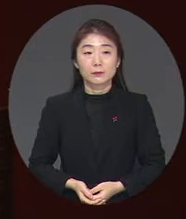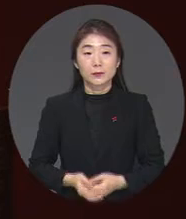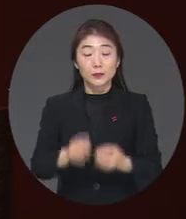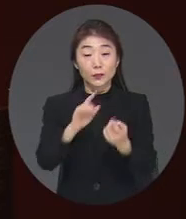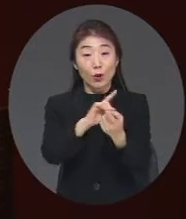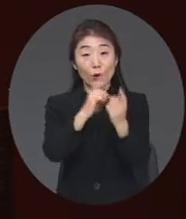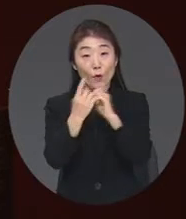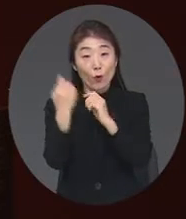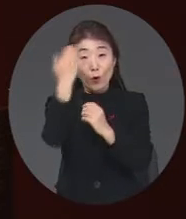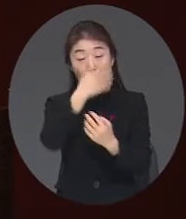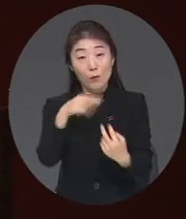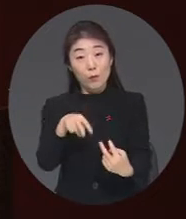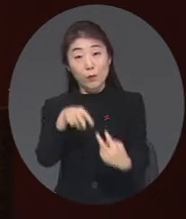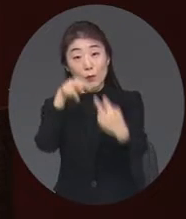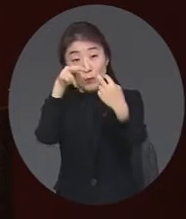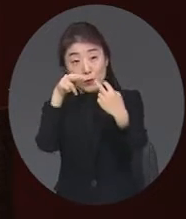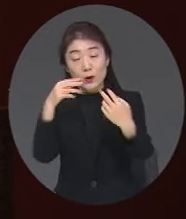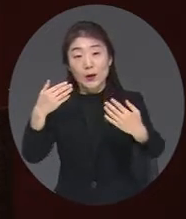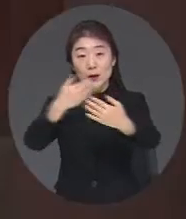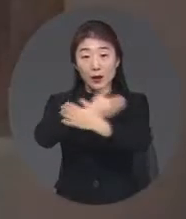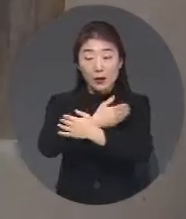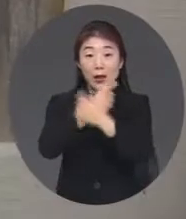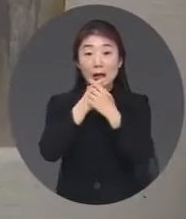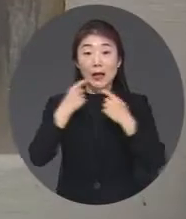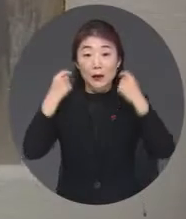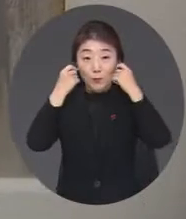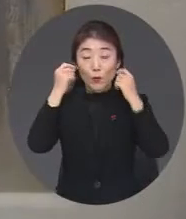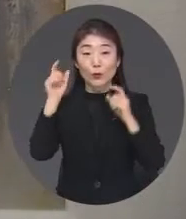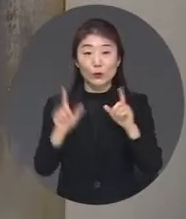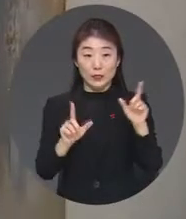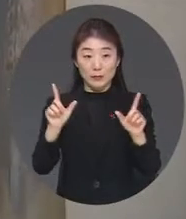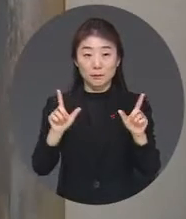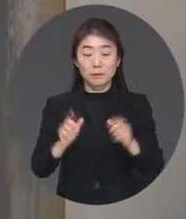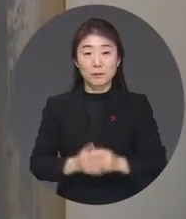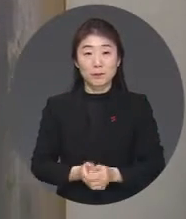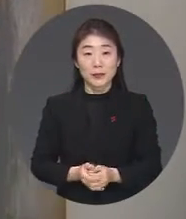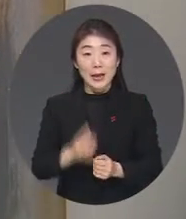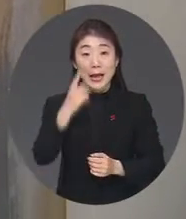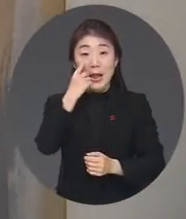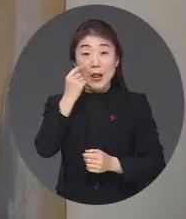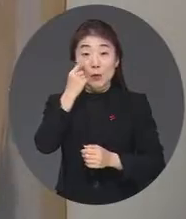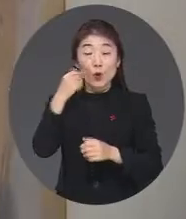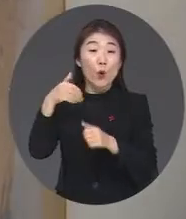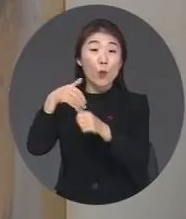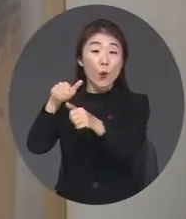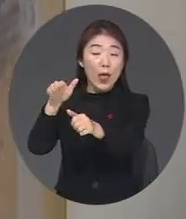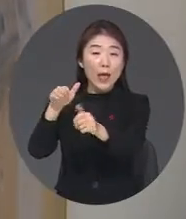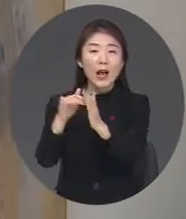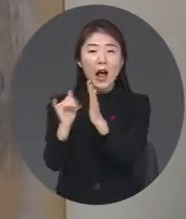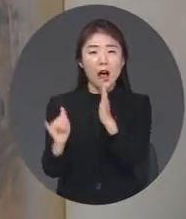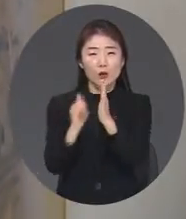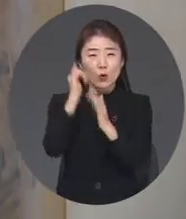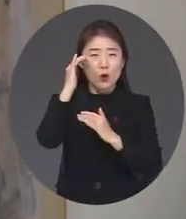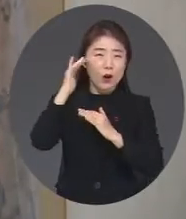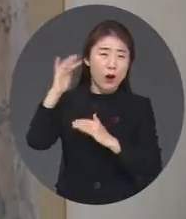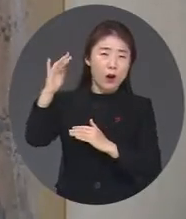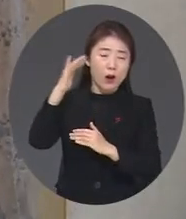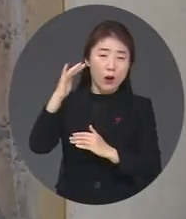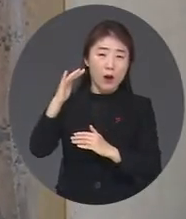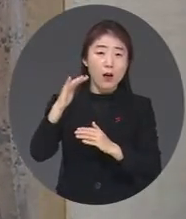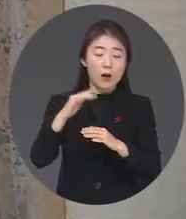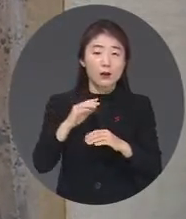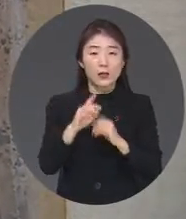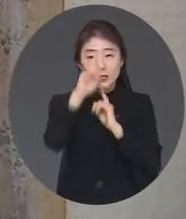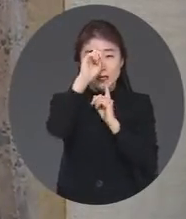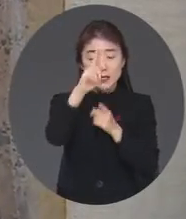서로를 바라보고 보듬으며 행복한 미소를 띠고 있는 사람들. 일본으로 떠나보낸 가족을 그리워하는 이중섭의